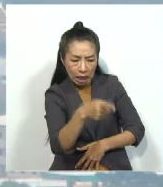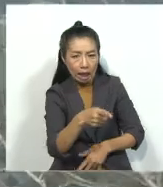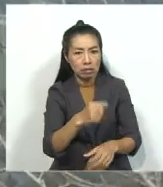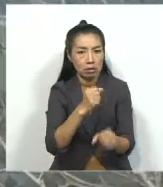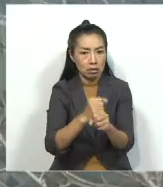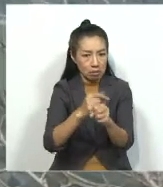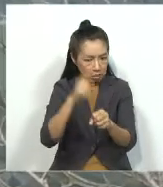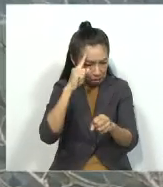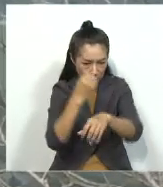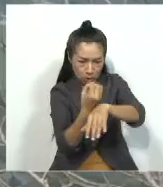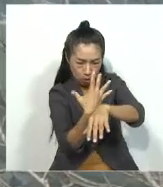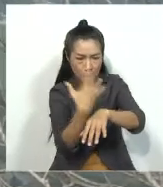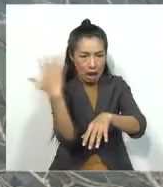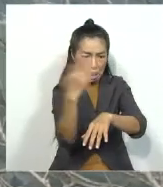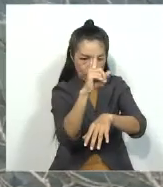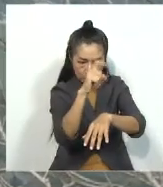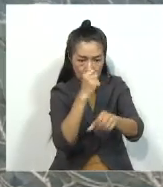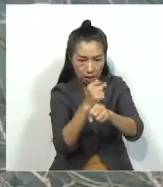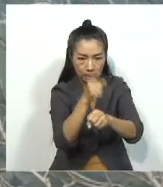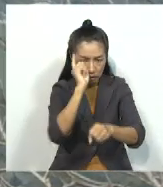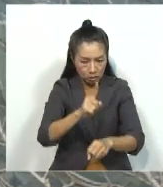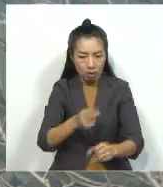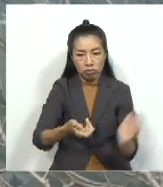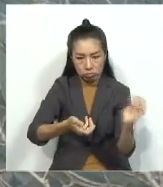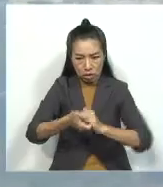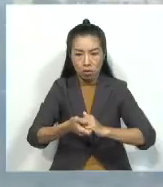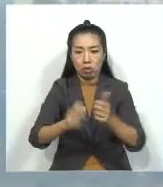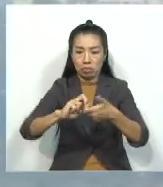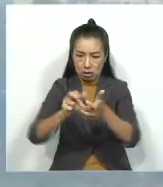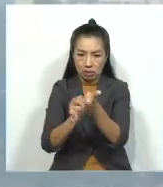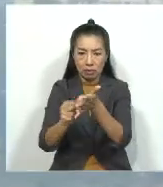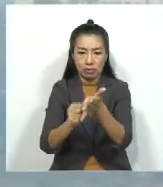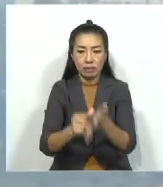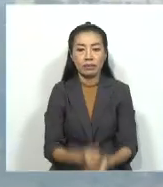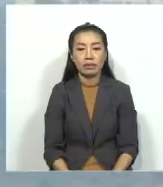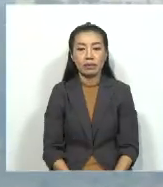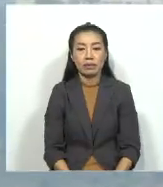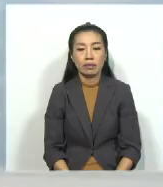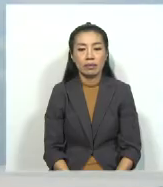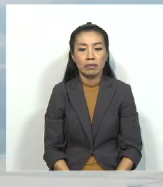ทำให้มีมลภาวะมลพิษแบบนี้เกิดขึ้นก็ต้องมาช่วยกันแก้ด้วยนะคะ